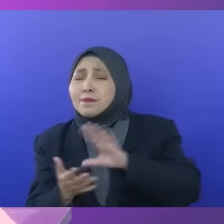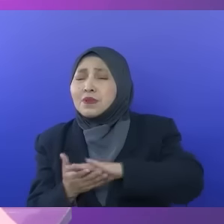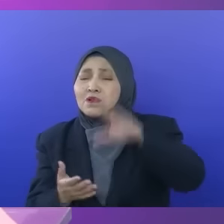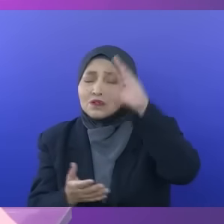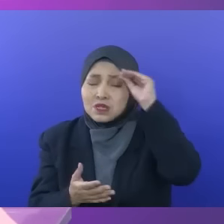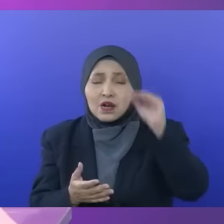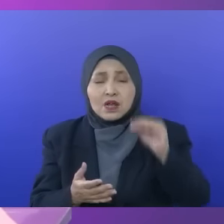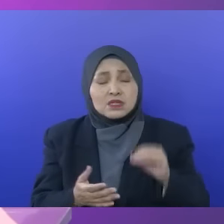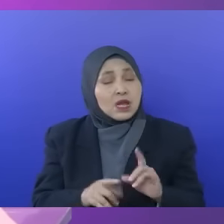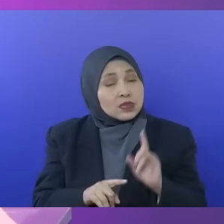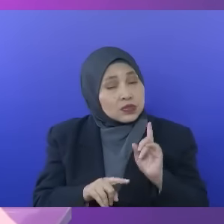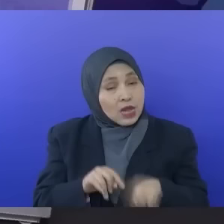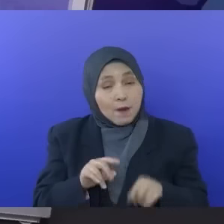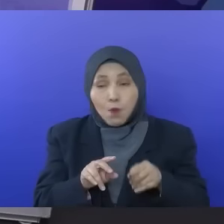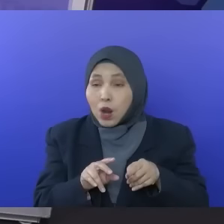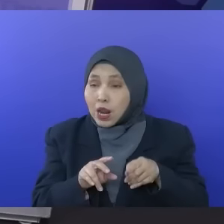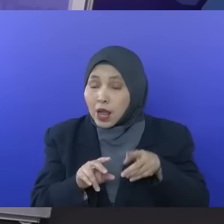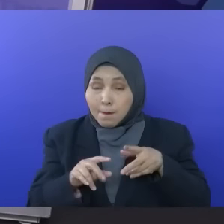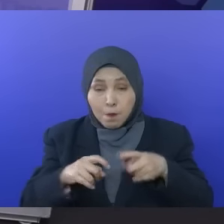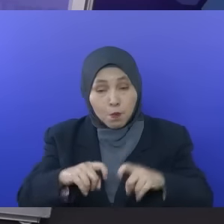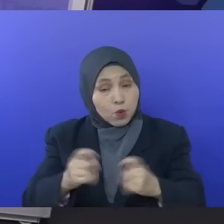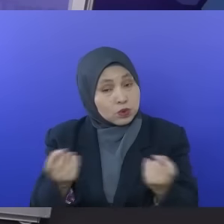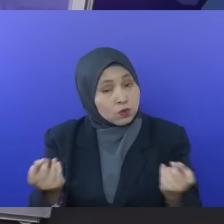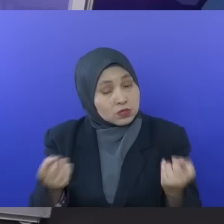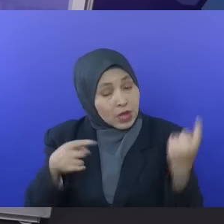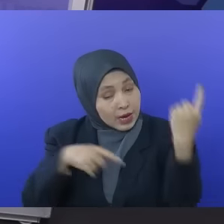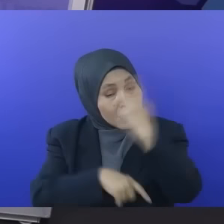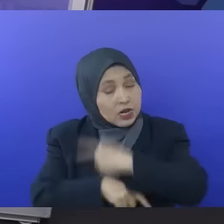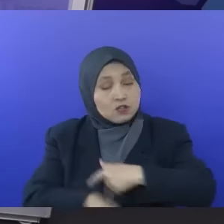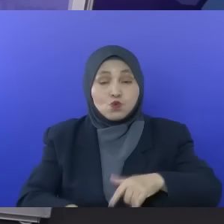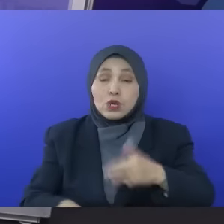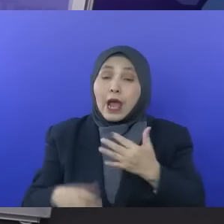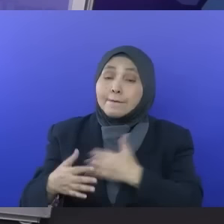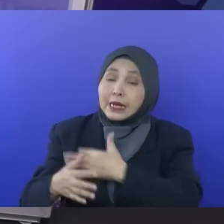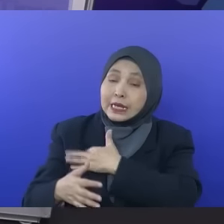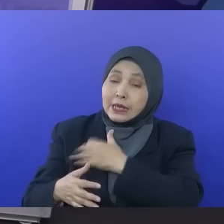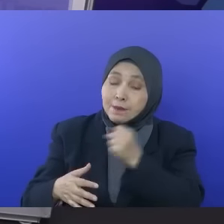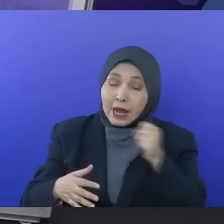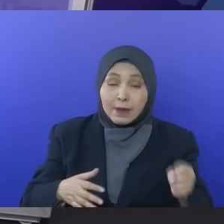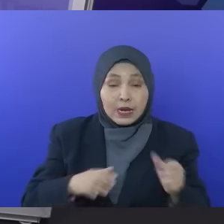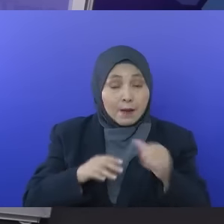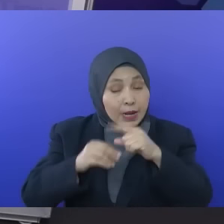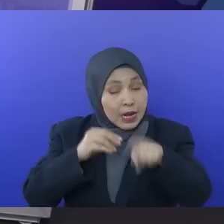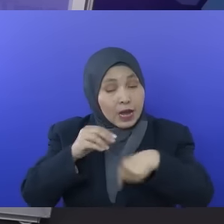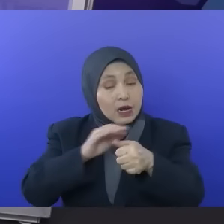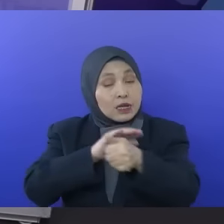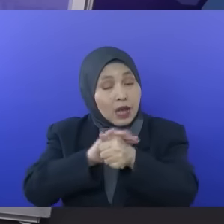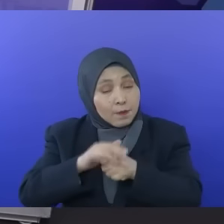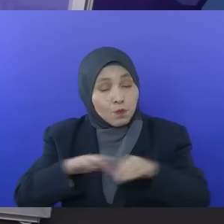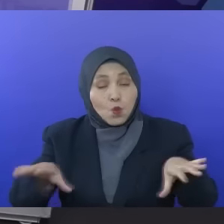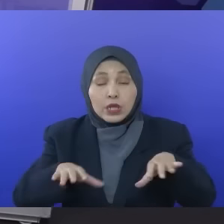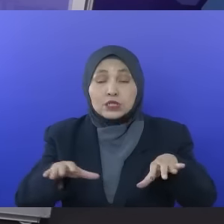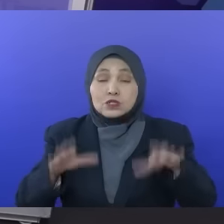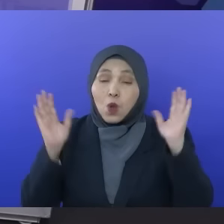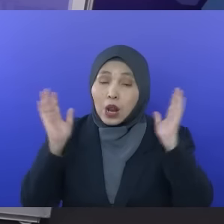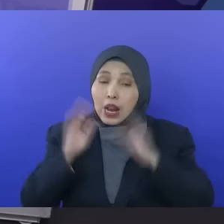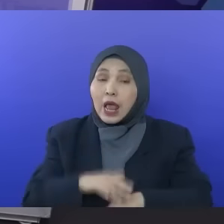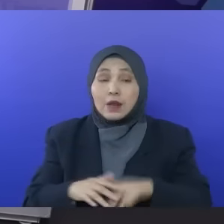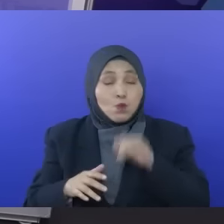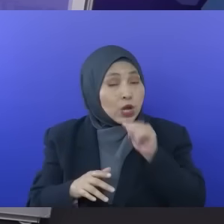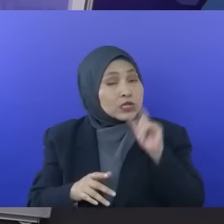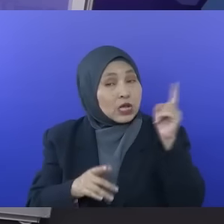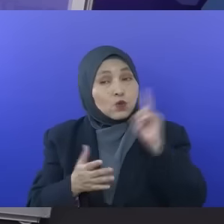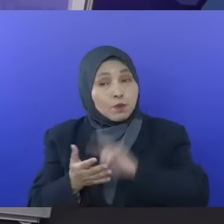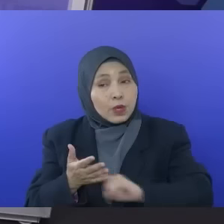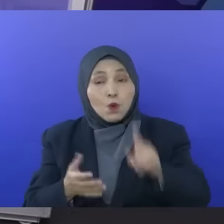pelajarannya takdir potonglah beriman kepada ghoib mendirikan salat infaq Bukannya seminggu sekali